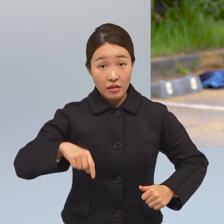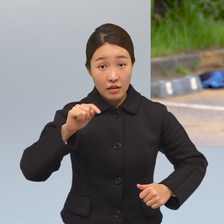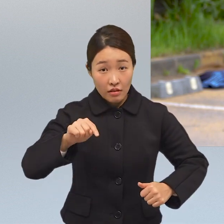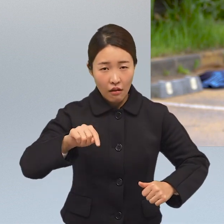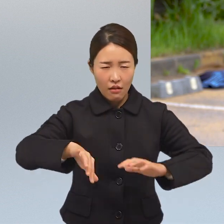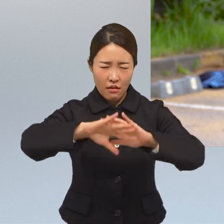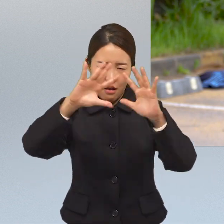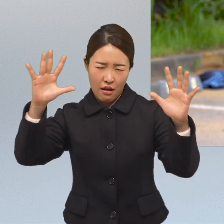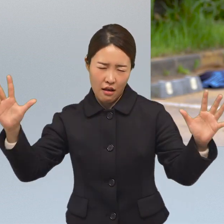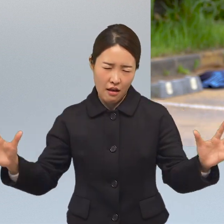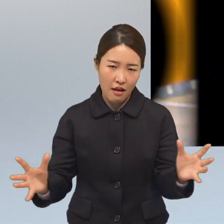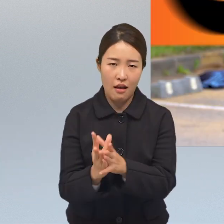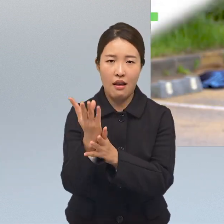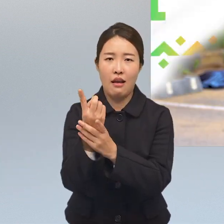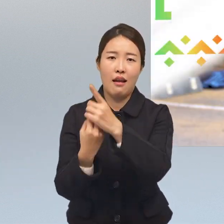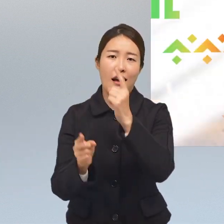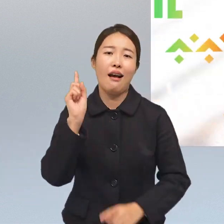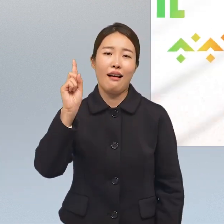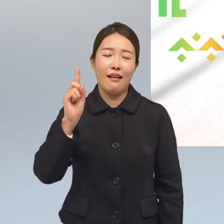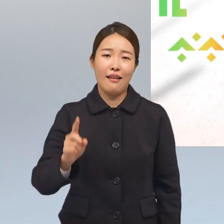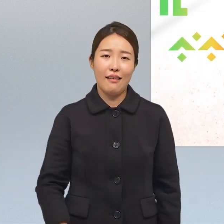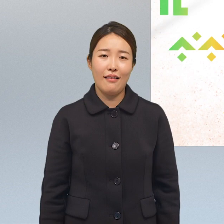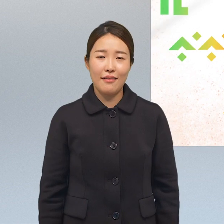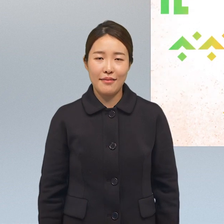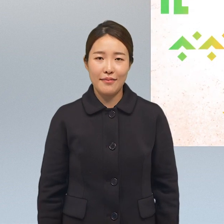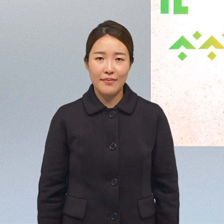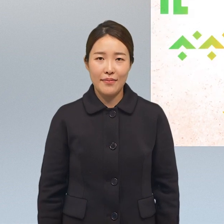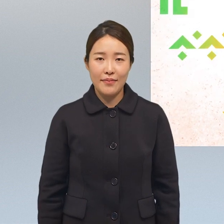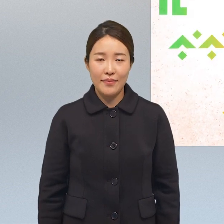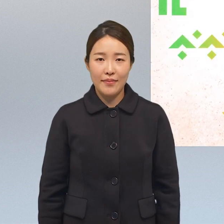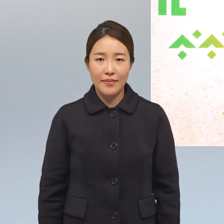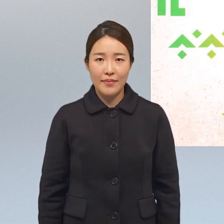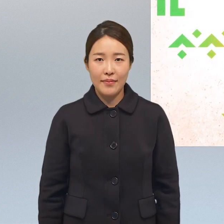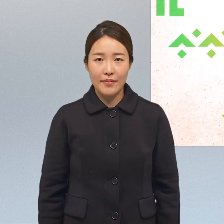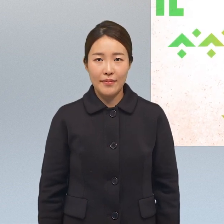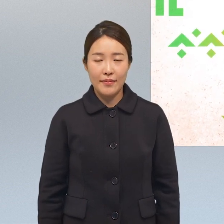하나의 장르라고 생각합니다.